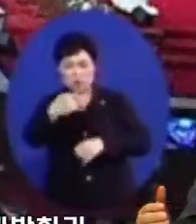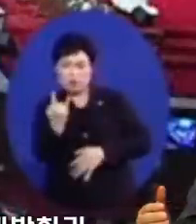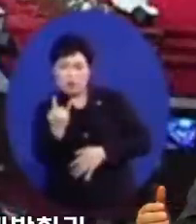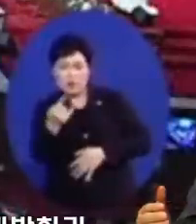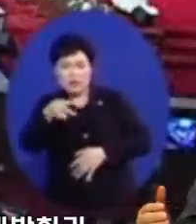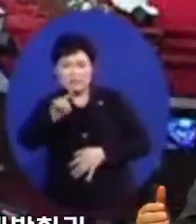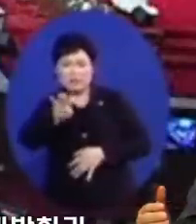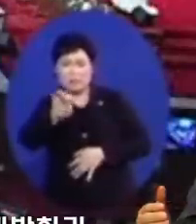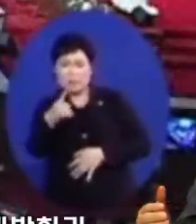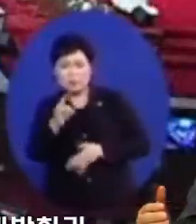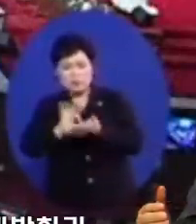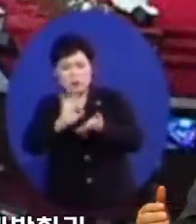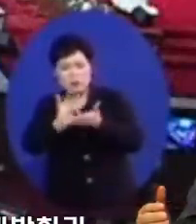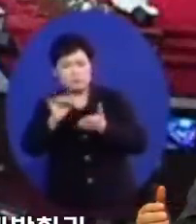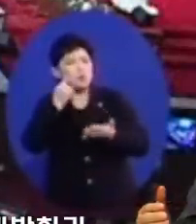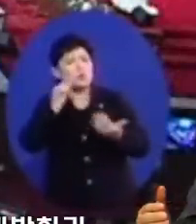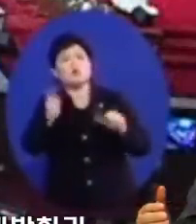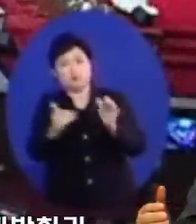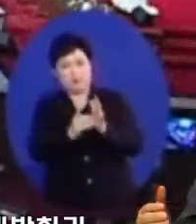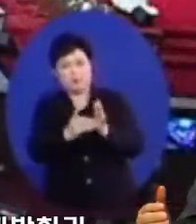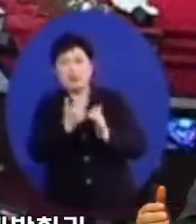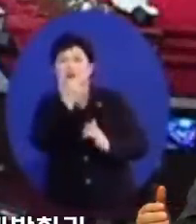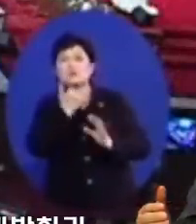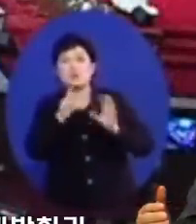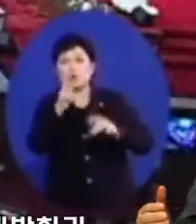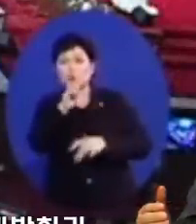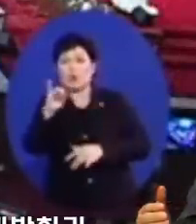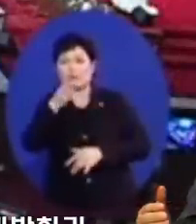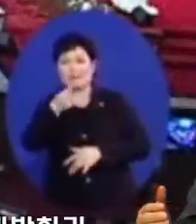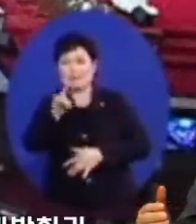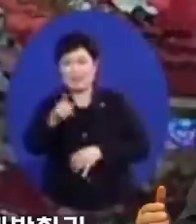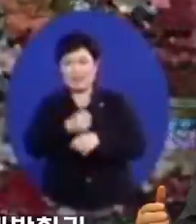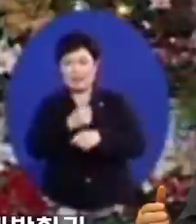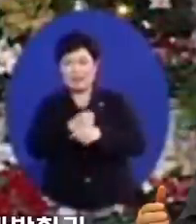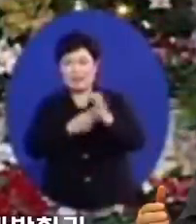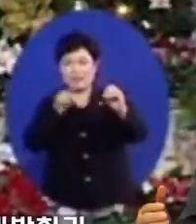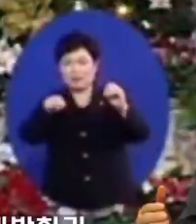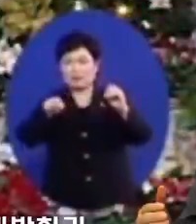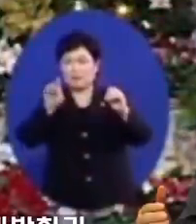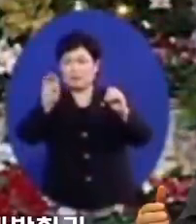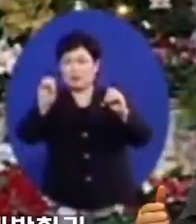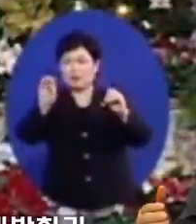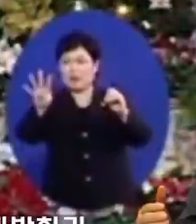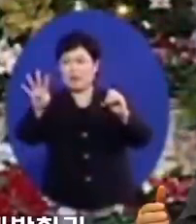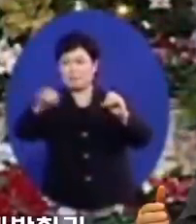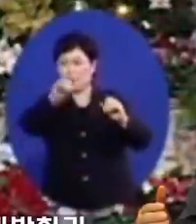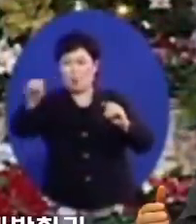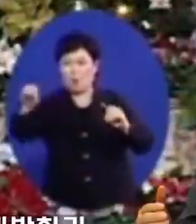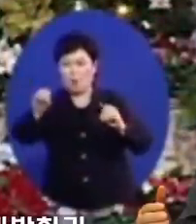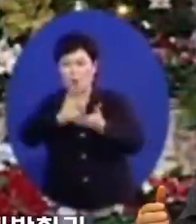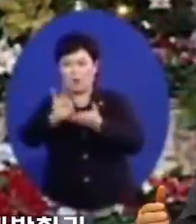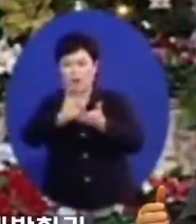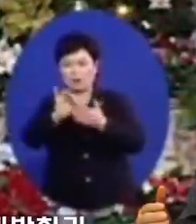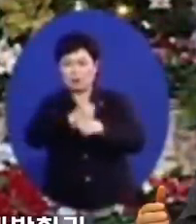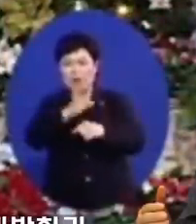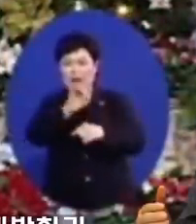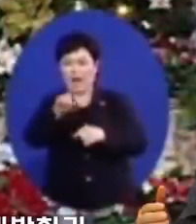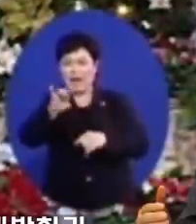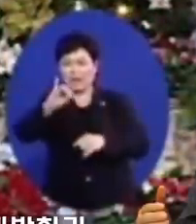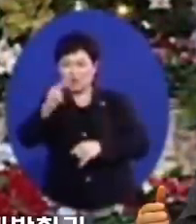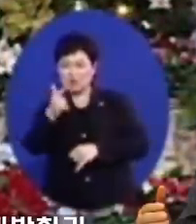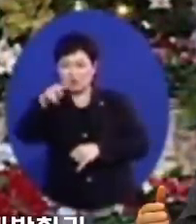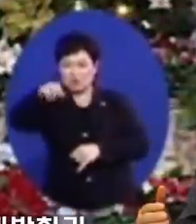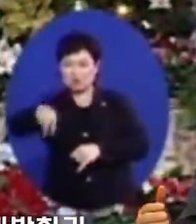못 쓰고 죽는다는 것입니다. 독일의 시인 꾀대에는 뇌의 0.4%만 사용했고 천재 물리학자